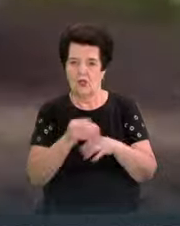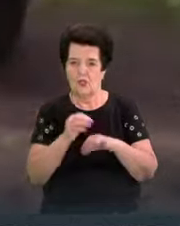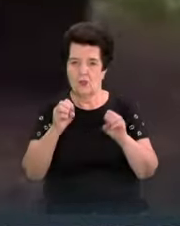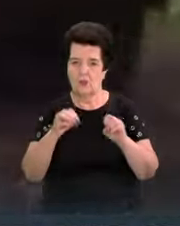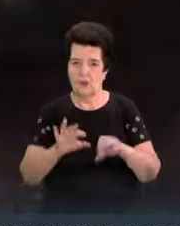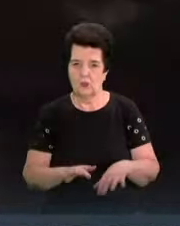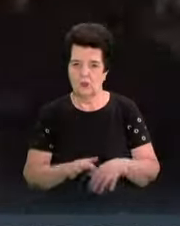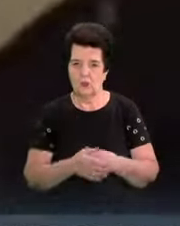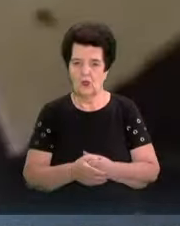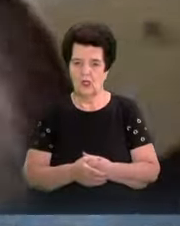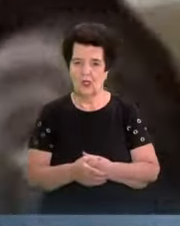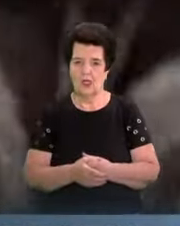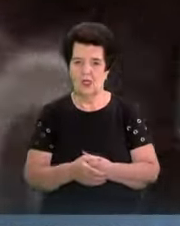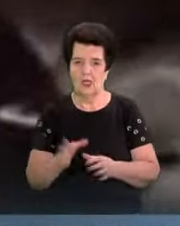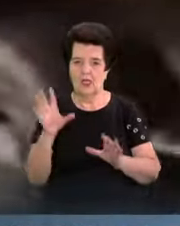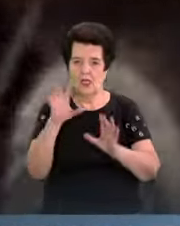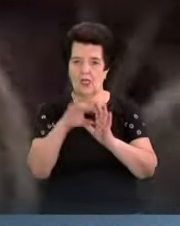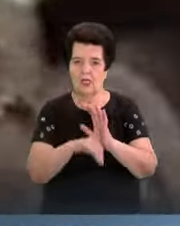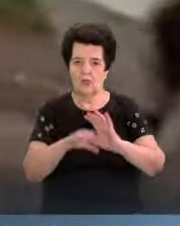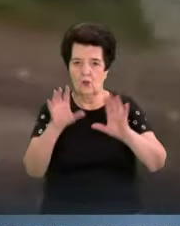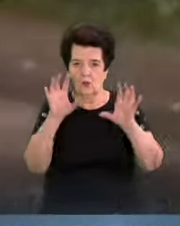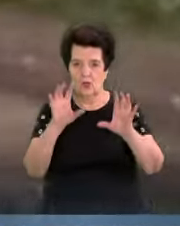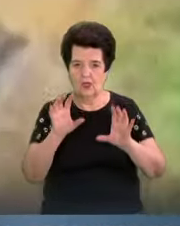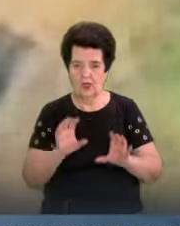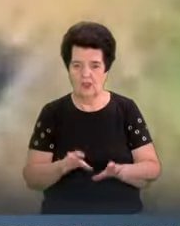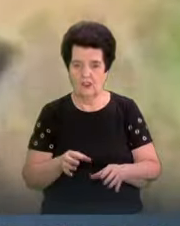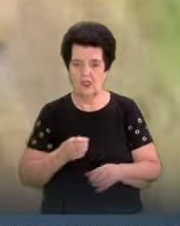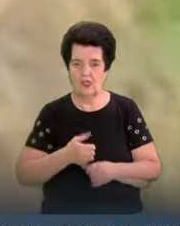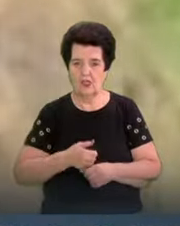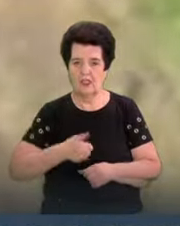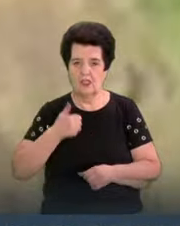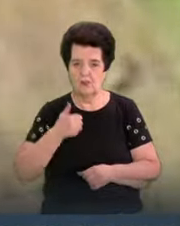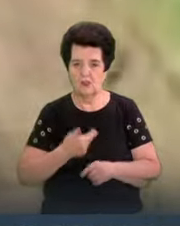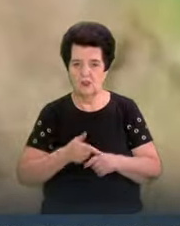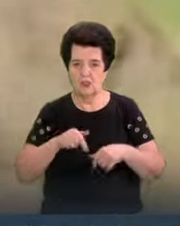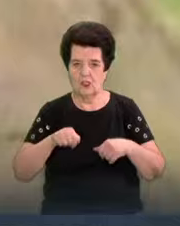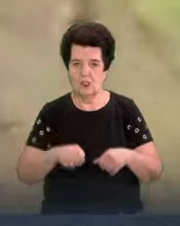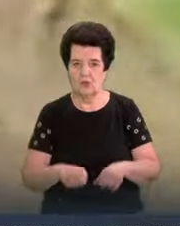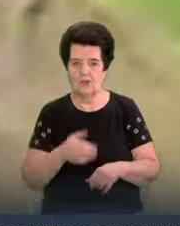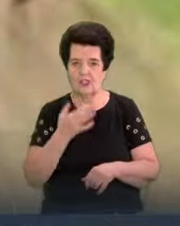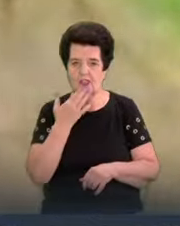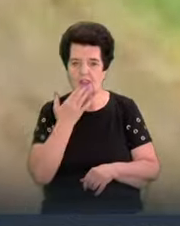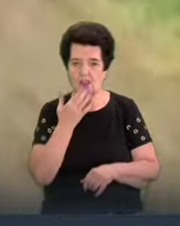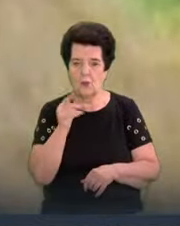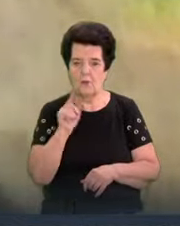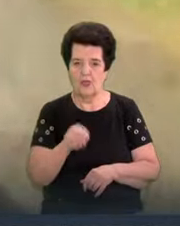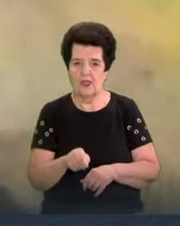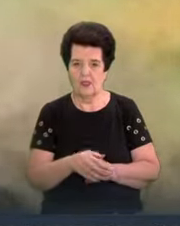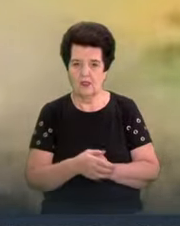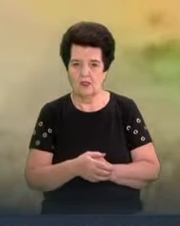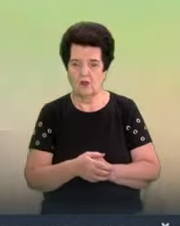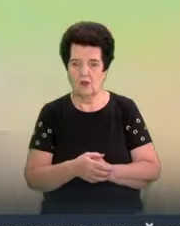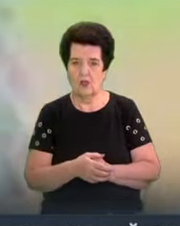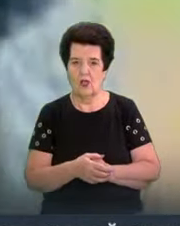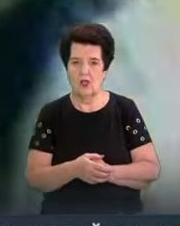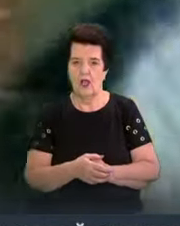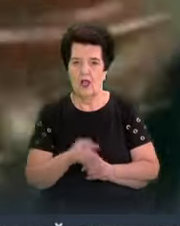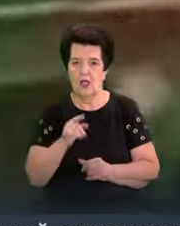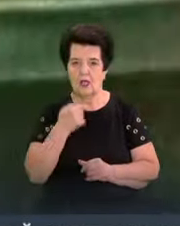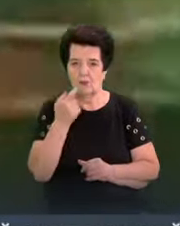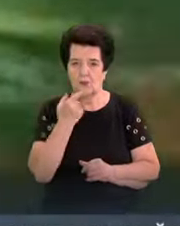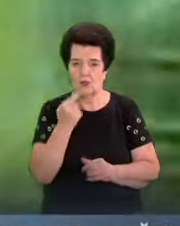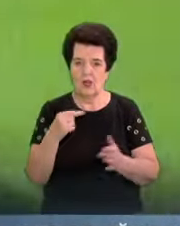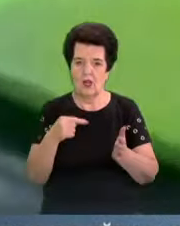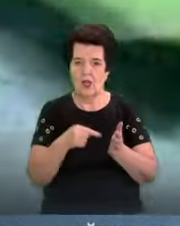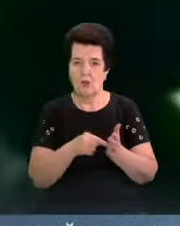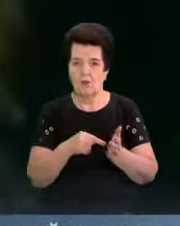măsurile în cadrul legii, al demnității și al normelor dreptului internațional pentru a da ripostă și al pune la